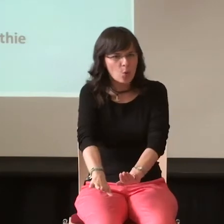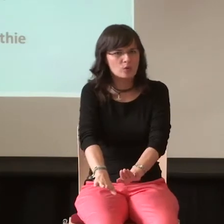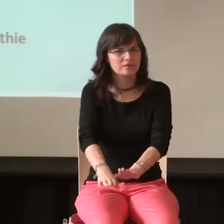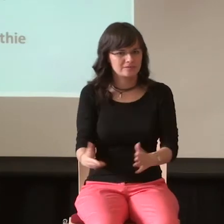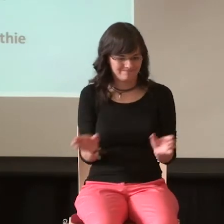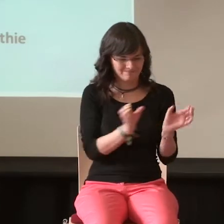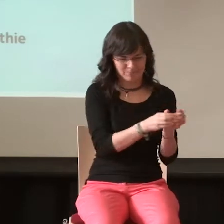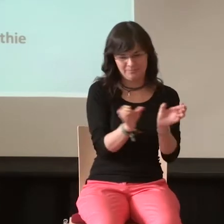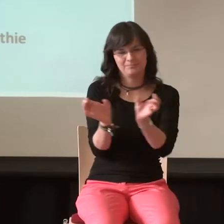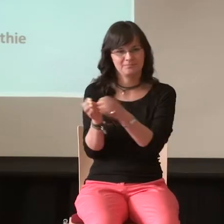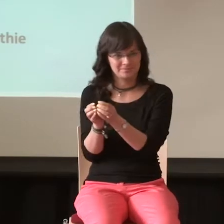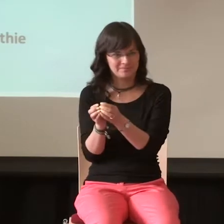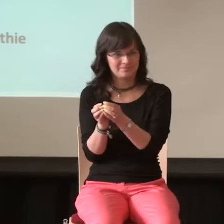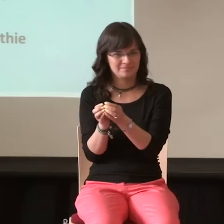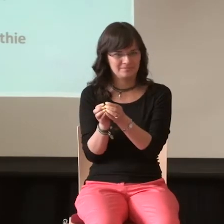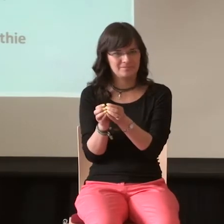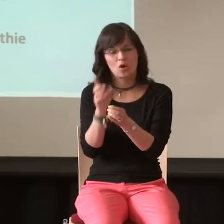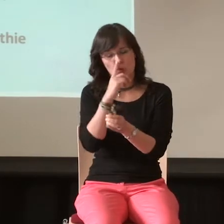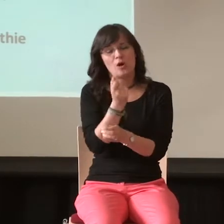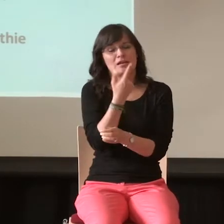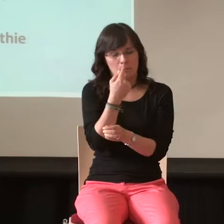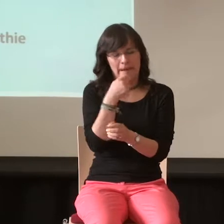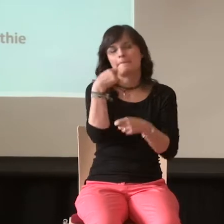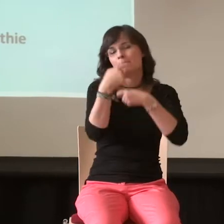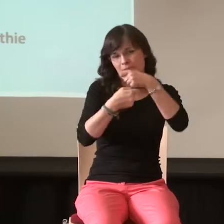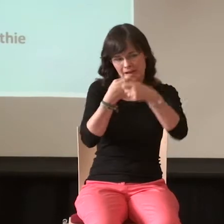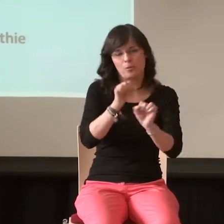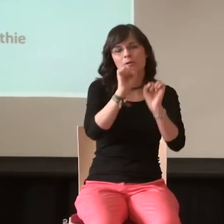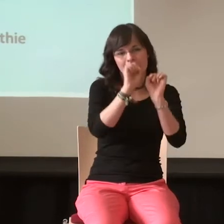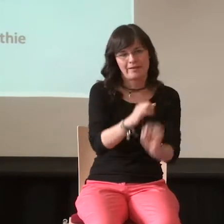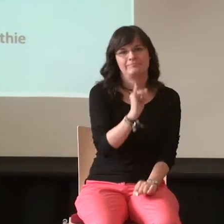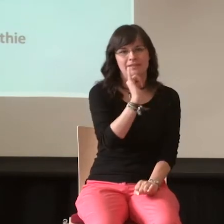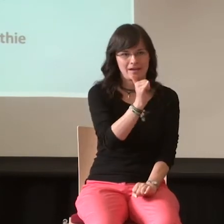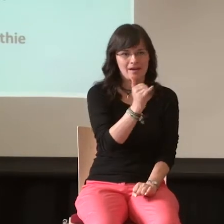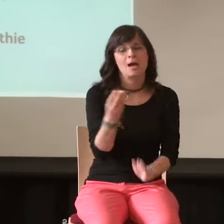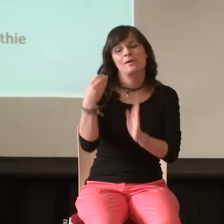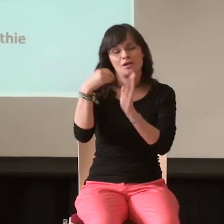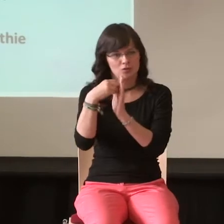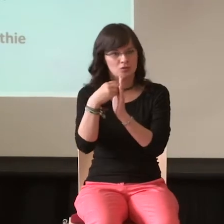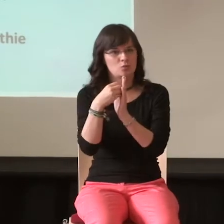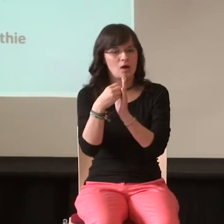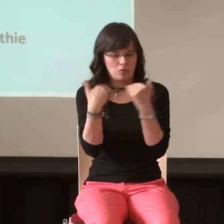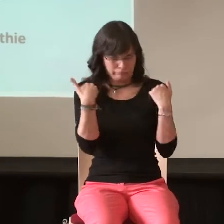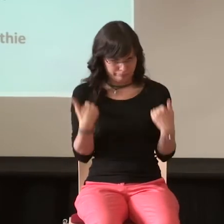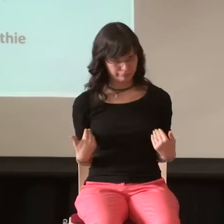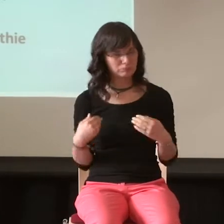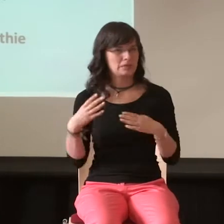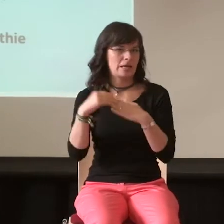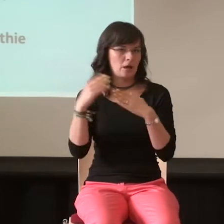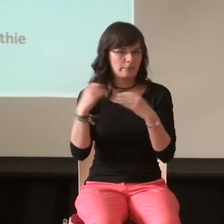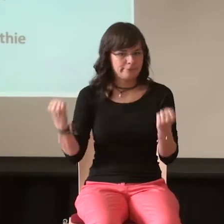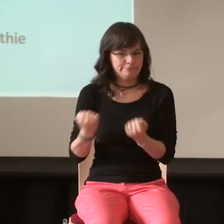und die kann man natürlich nicht nur medikamentös, das steht natürlich im Vordergrund behandeln, sondern auch mit physikalischen Maßnahmen,